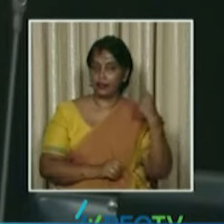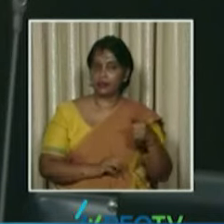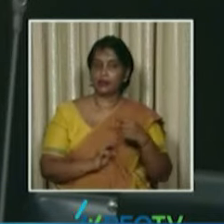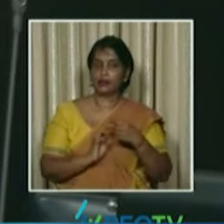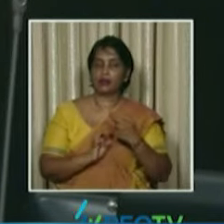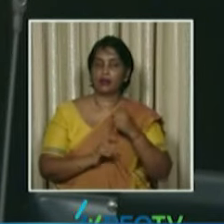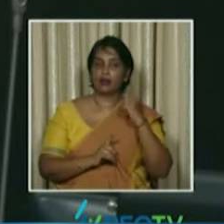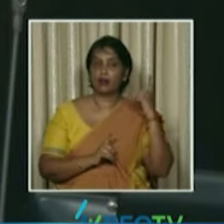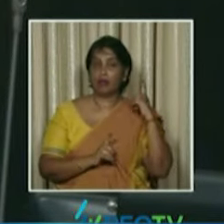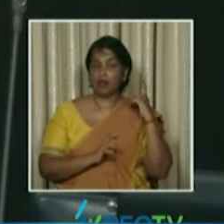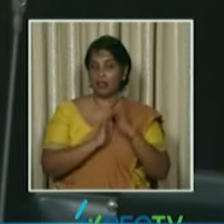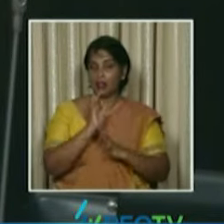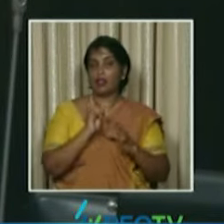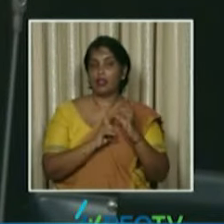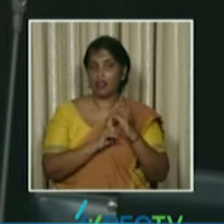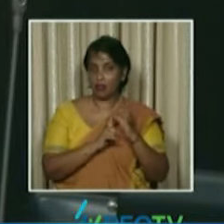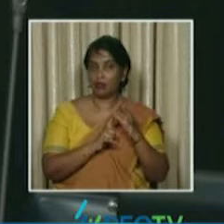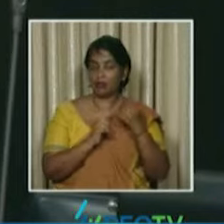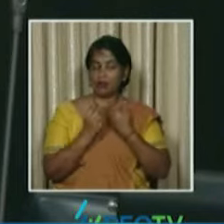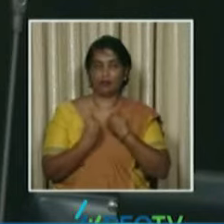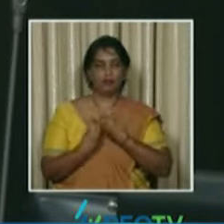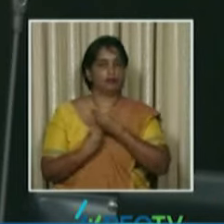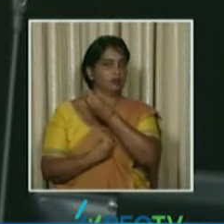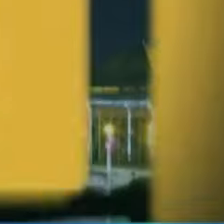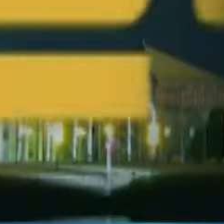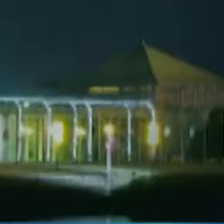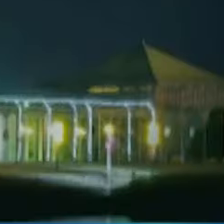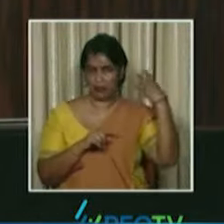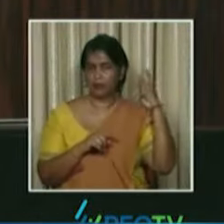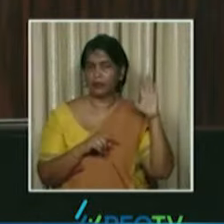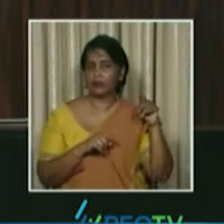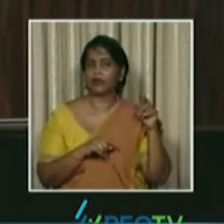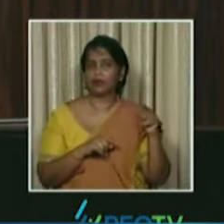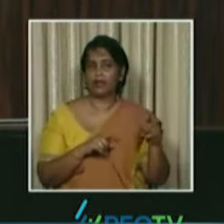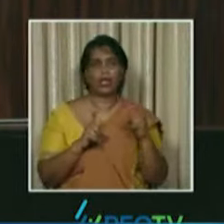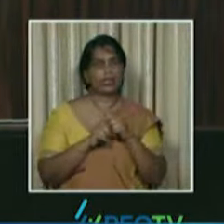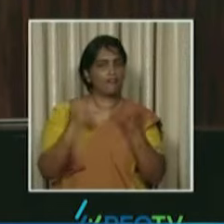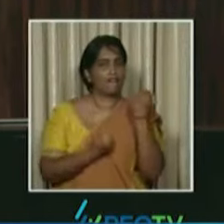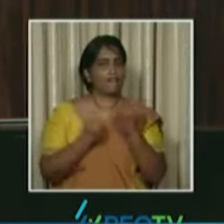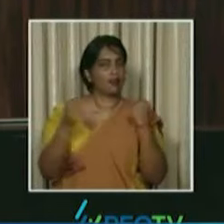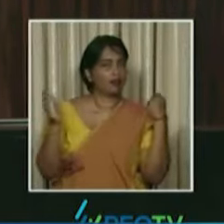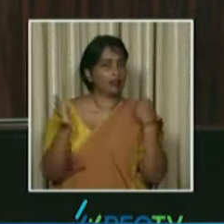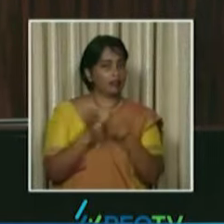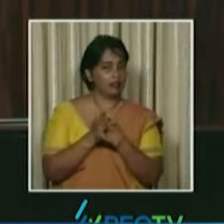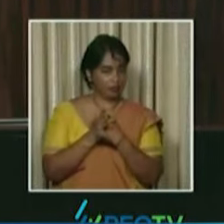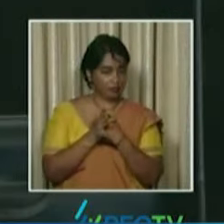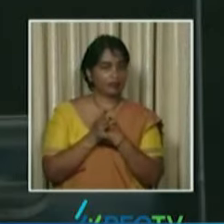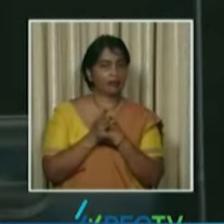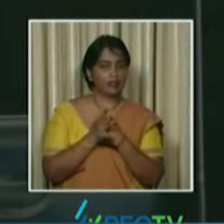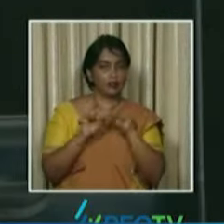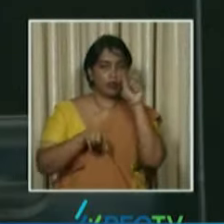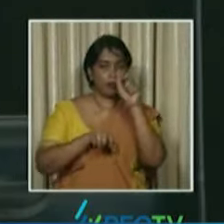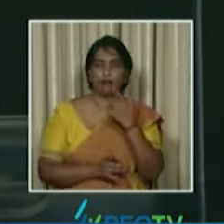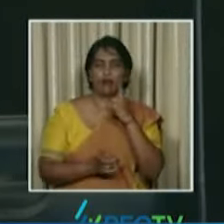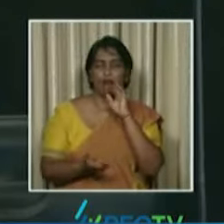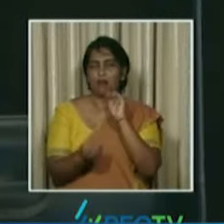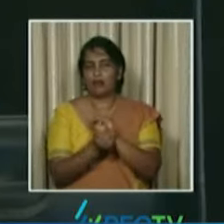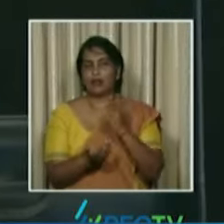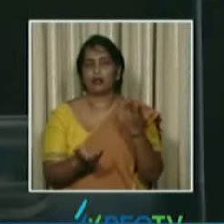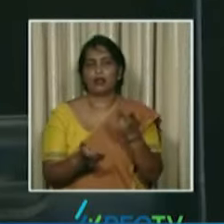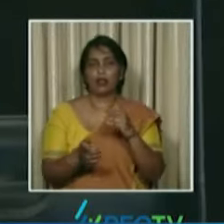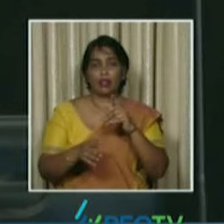මහජන ආරක්ෂක ඇමතිතුමාගේ මගින් ලබා දෙන ඔබතුමාට අපි කටයුතු කරනවා දියතලාව ෆොක්සිල් තරගාවලියේදී 7 දෙනෙක් මරණයට පත් වුණා.